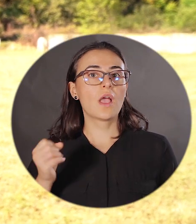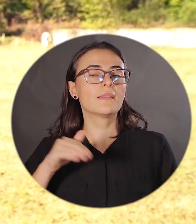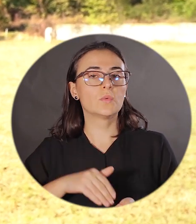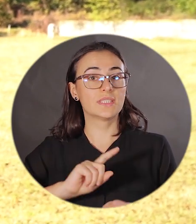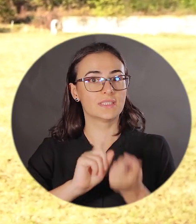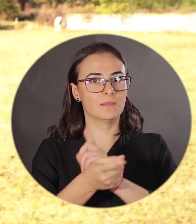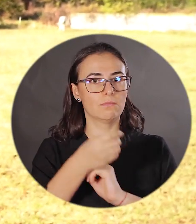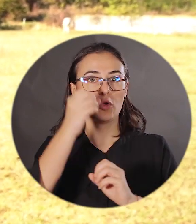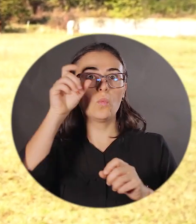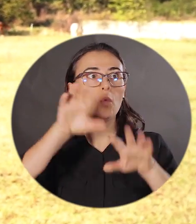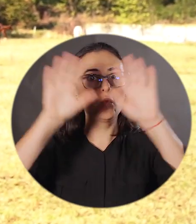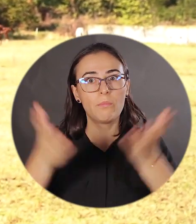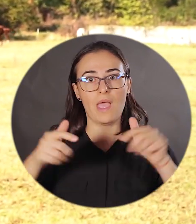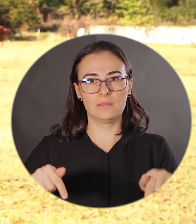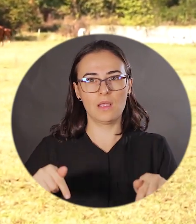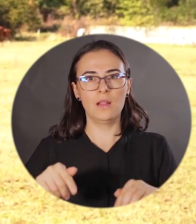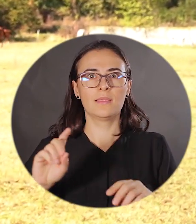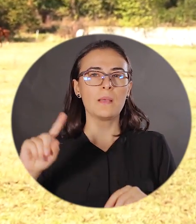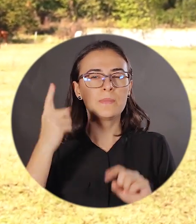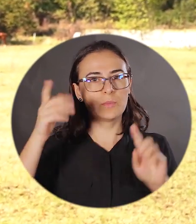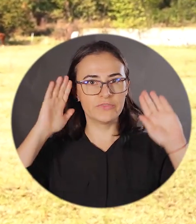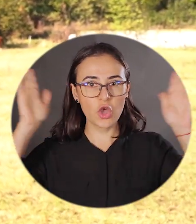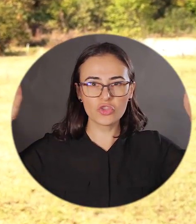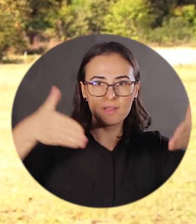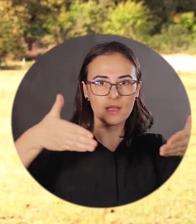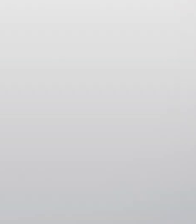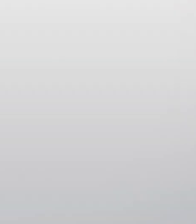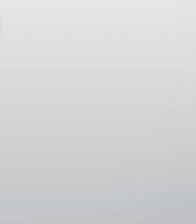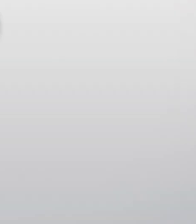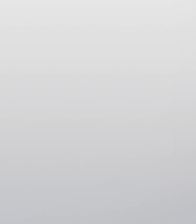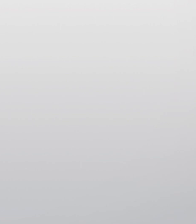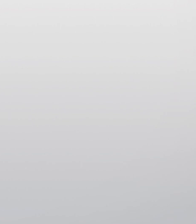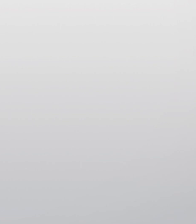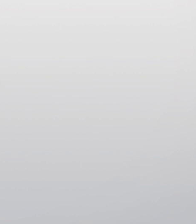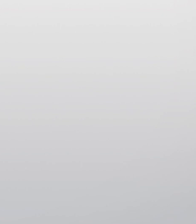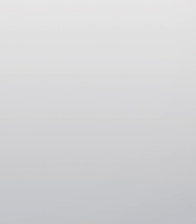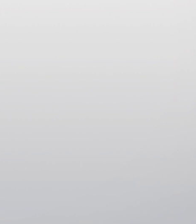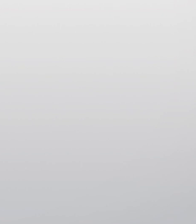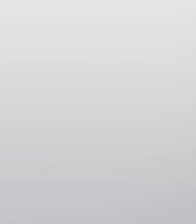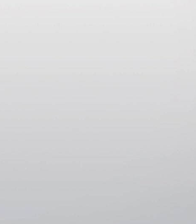Oare ce am schimbat în lumea asta dacă toți am devenit foarte conștienți și prezenți în lumea asta?